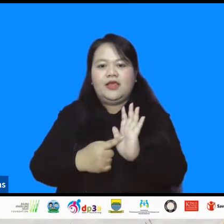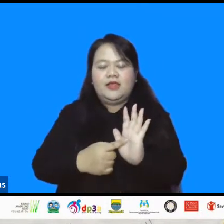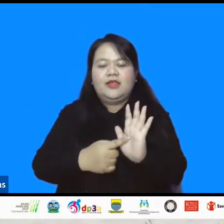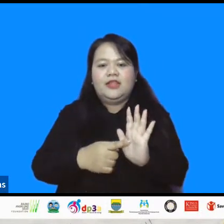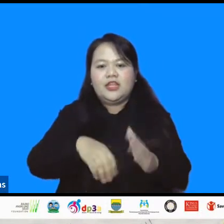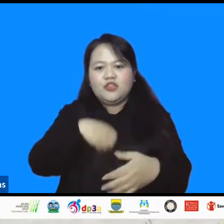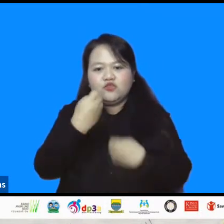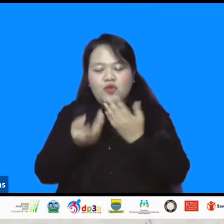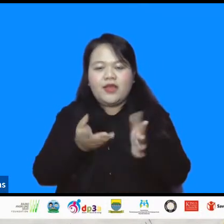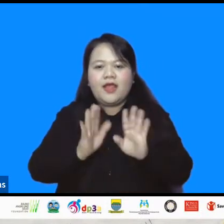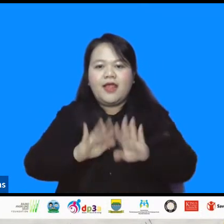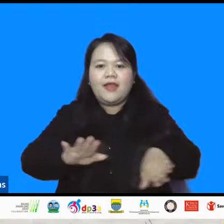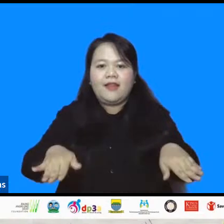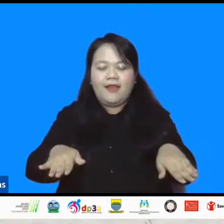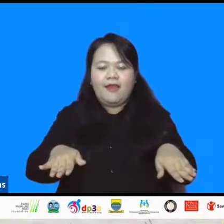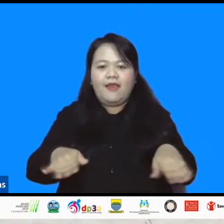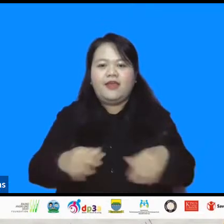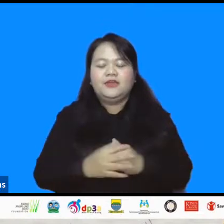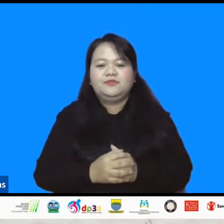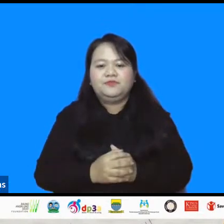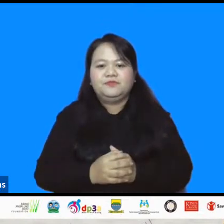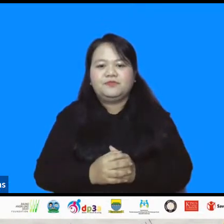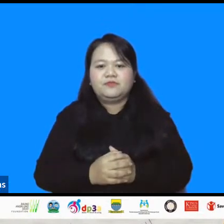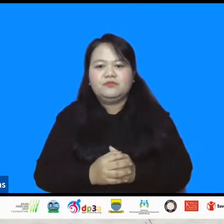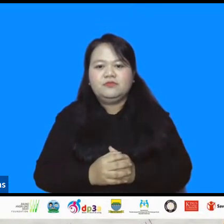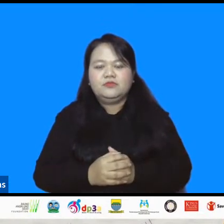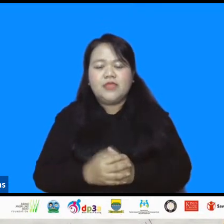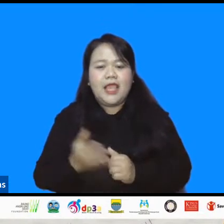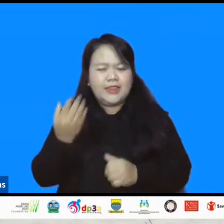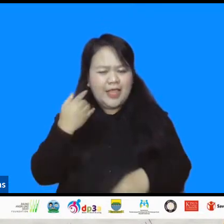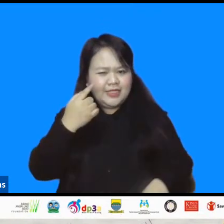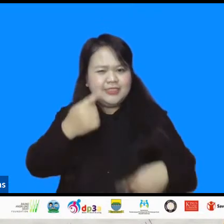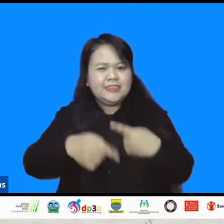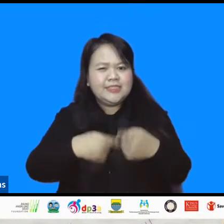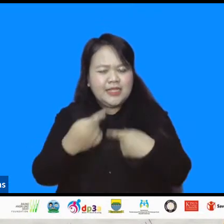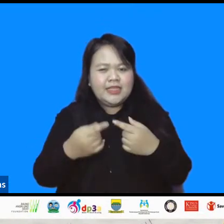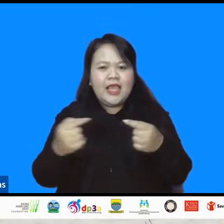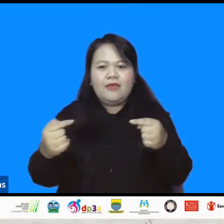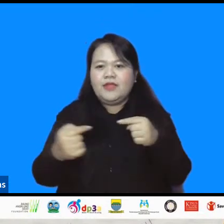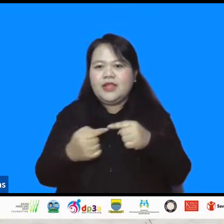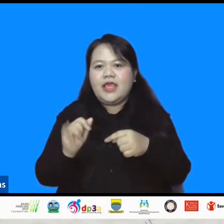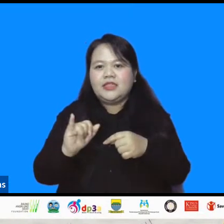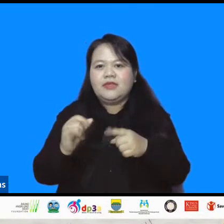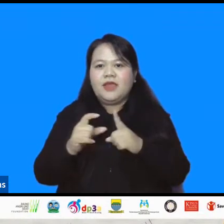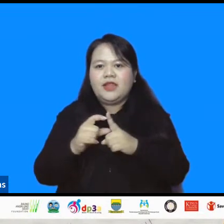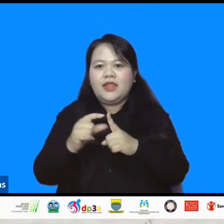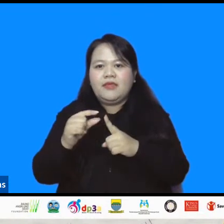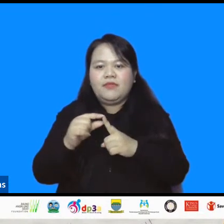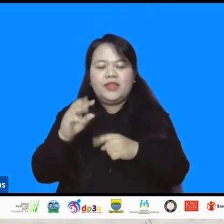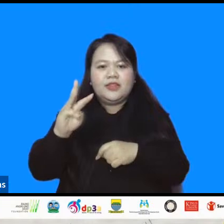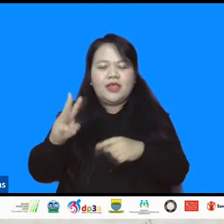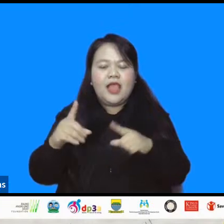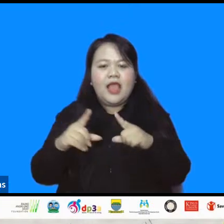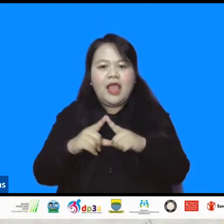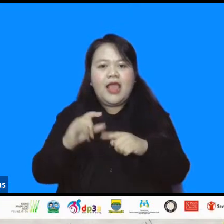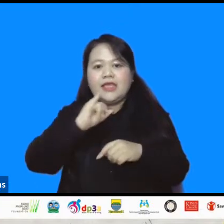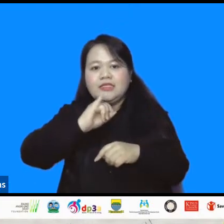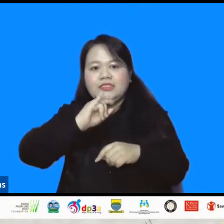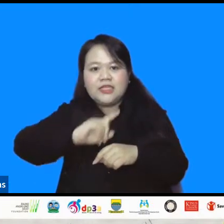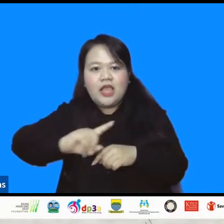suara anak itu gitu. Tadi sudah Bunda udah bercerita lah yang sekiranya berkaitan dengan DP3A insya Allah gitu ya.